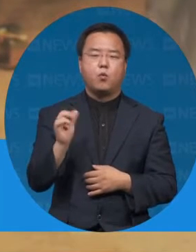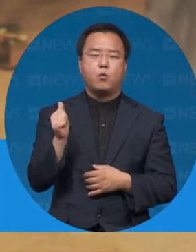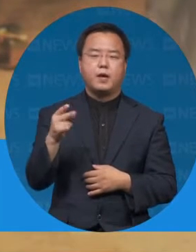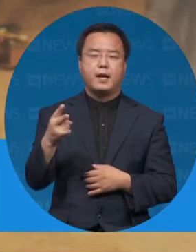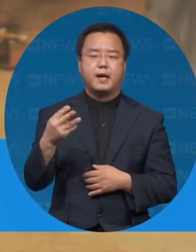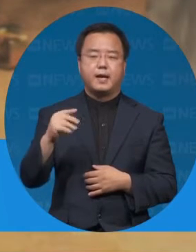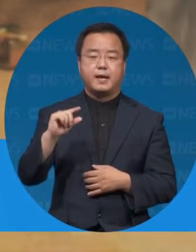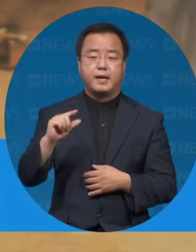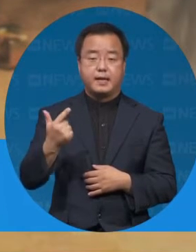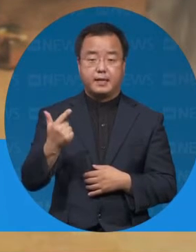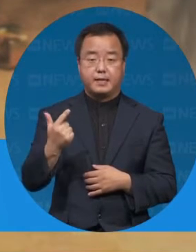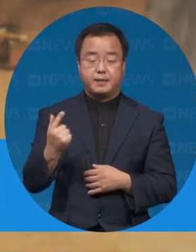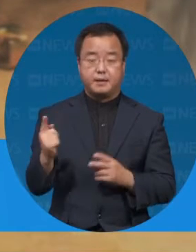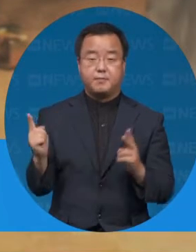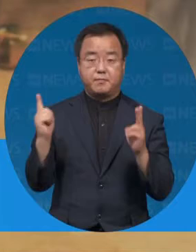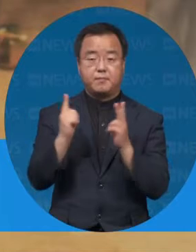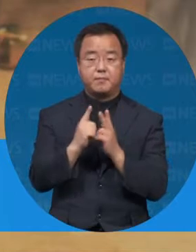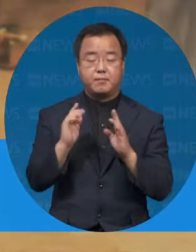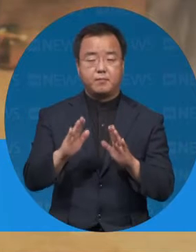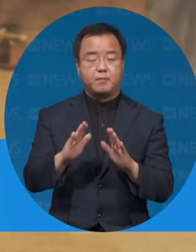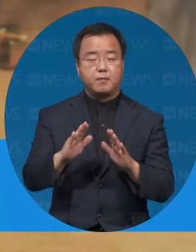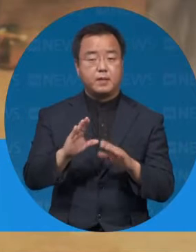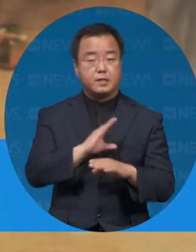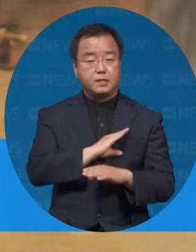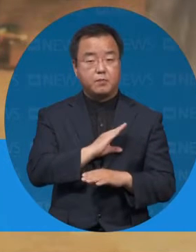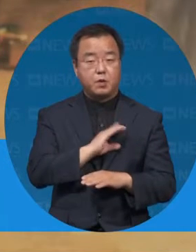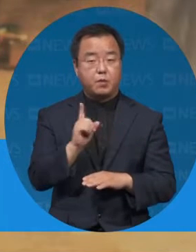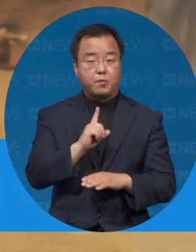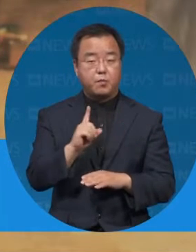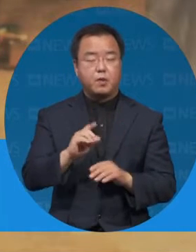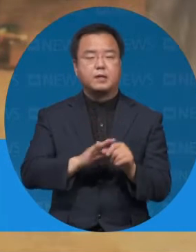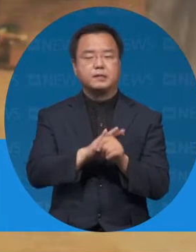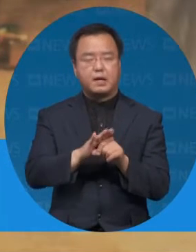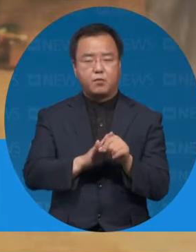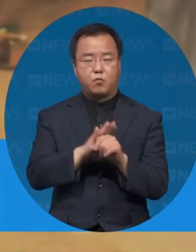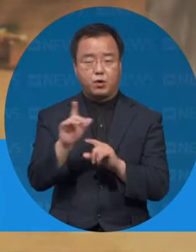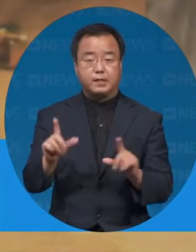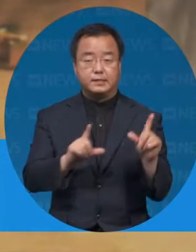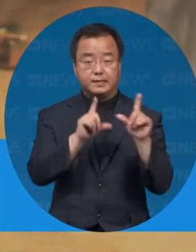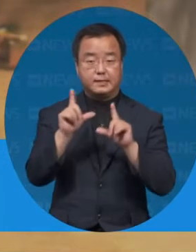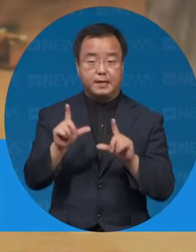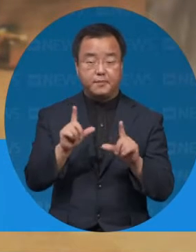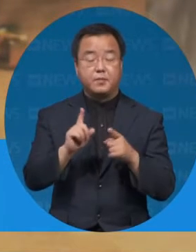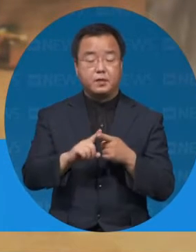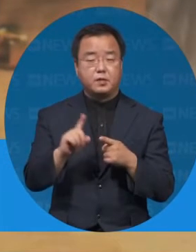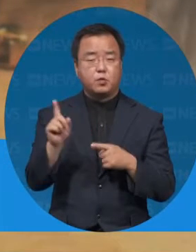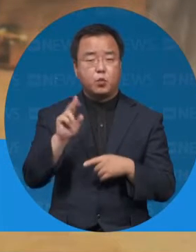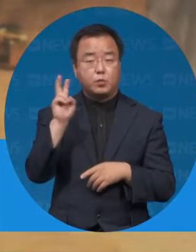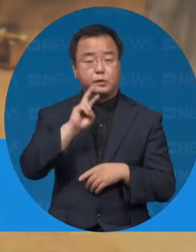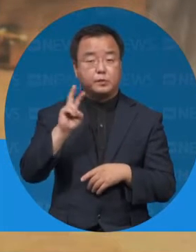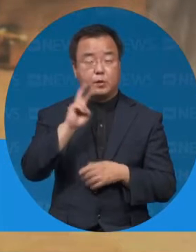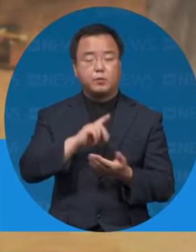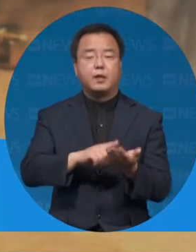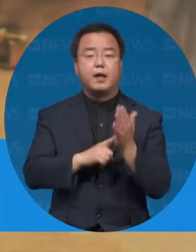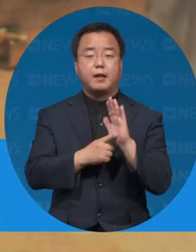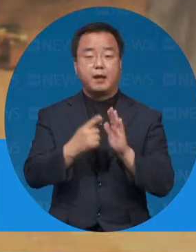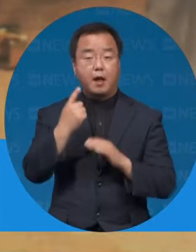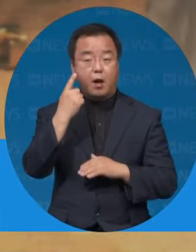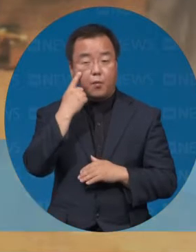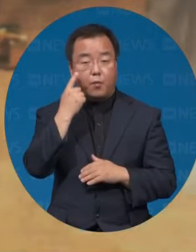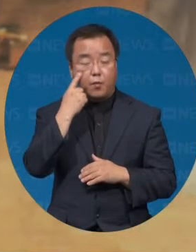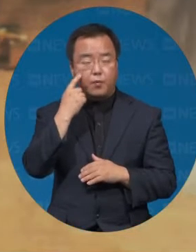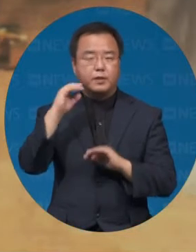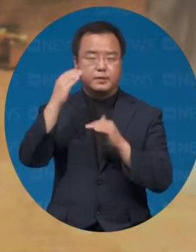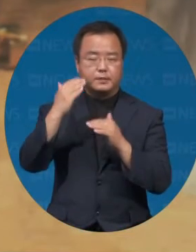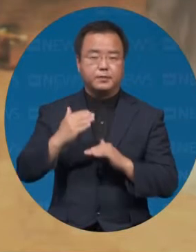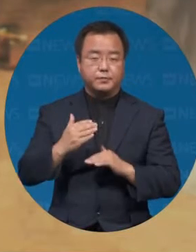공연 제목이 Love and Life였는데요. 이들이 삶과 사랑에 대해서 어떤 이야기를 음악적으로 풀어냈는지 오늘 바이올리니스트